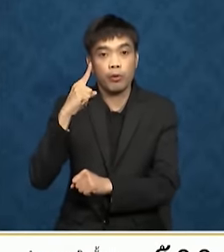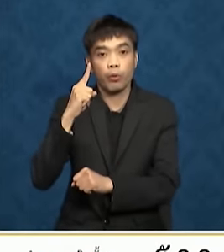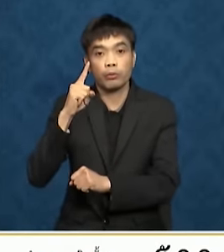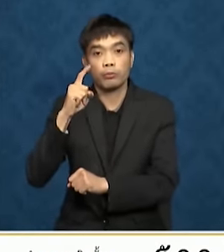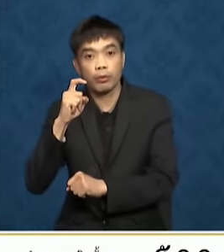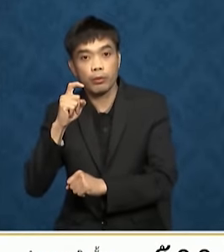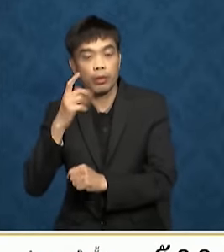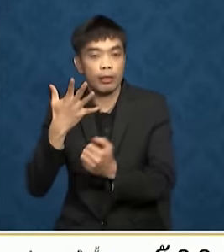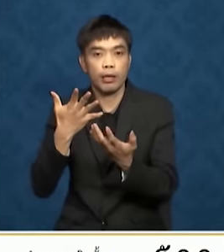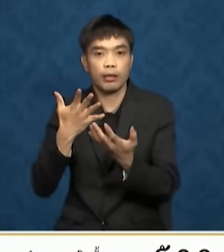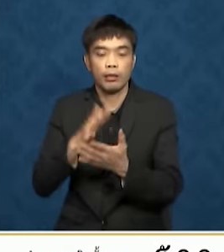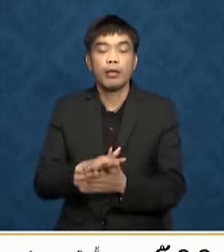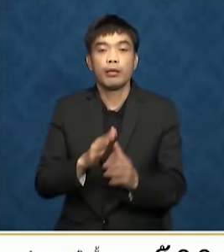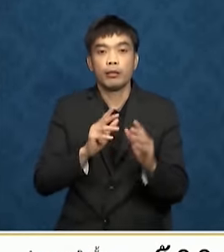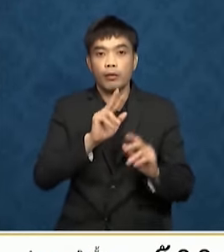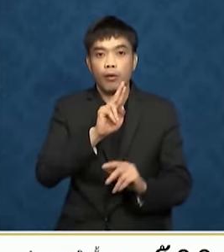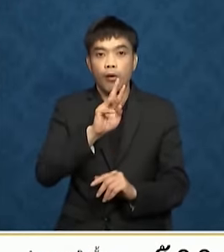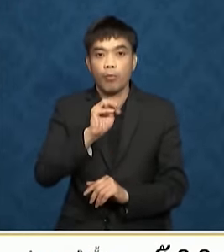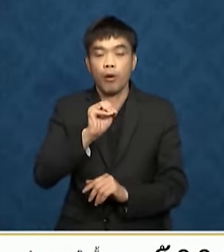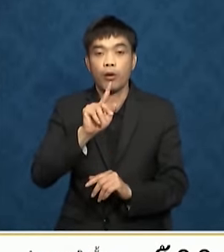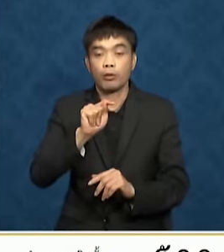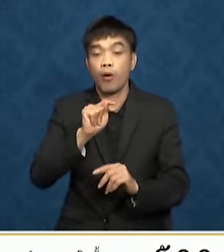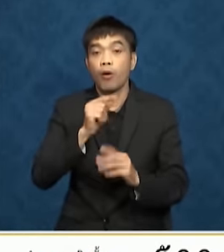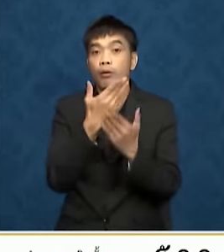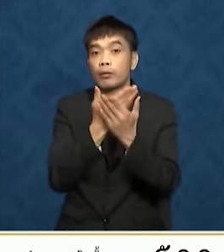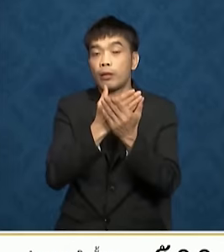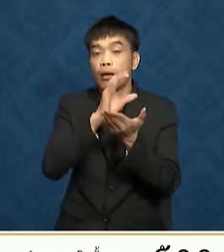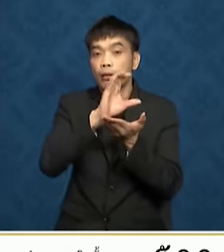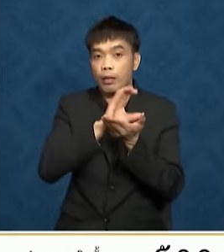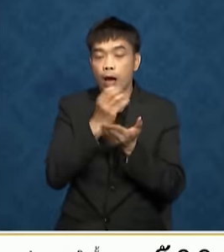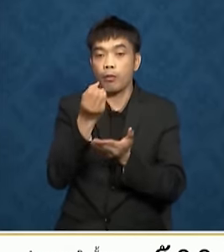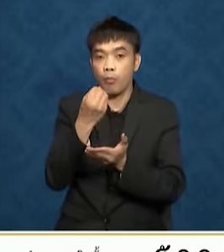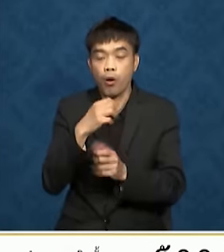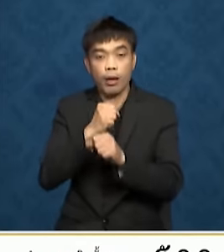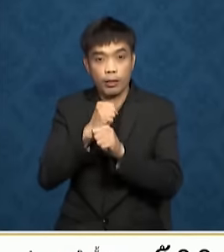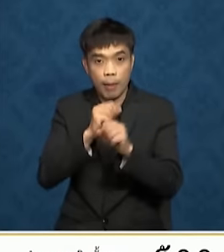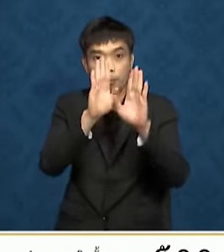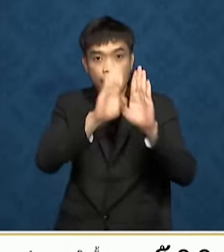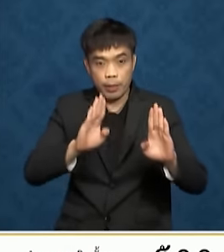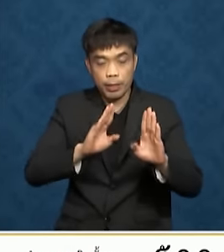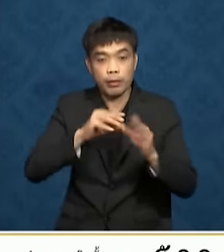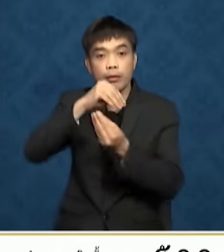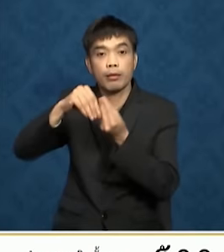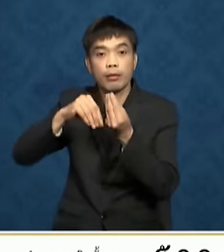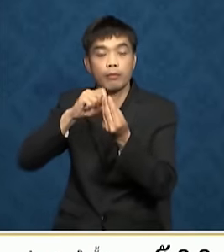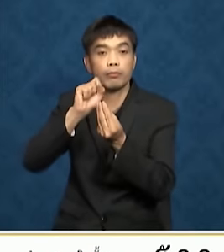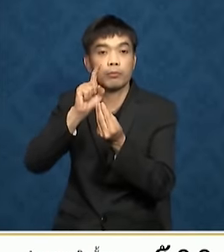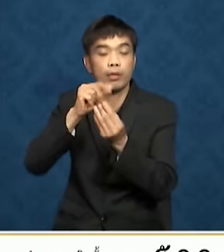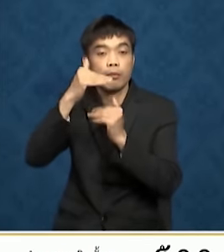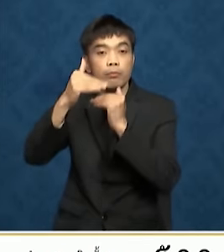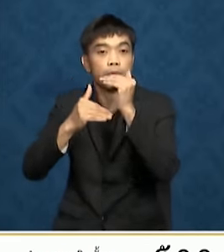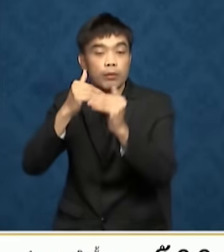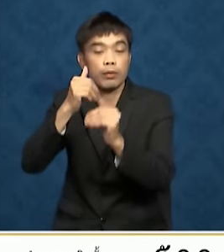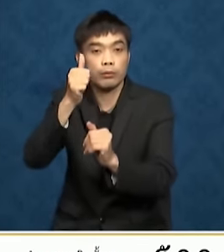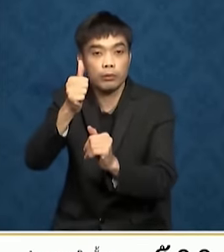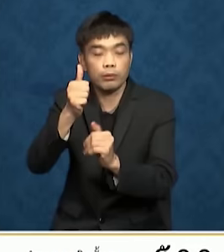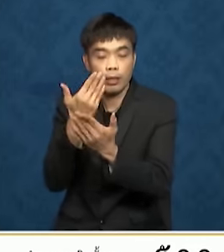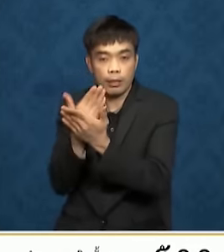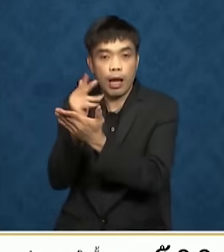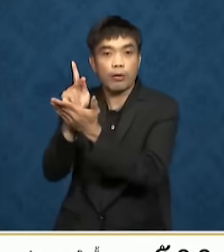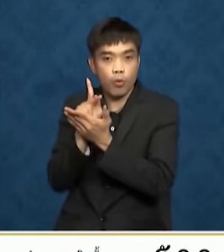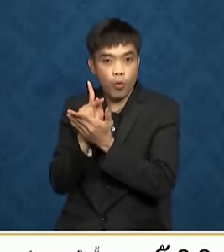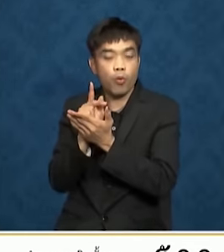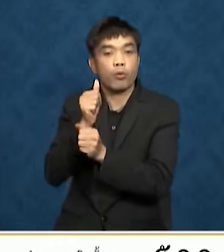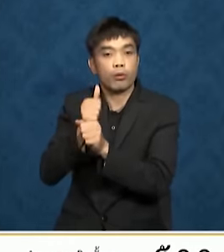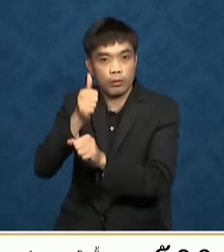คลังน่าจะเป็นท่านถ้าไม่ใช่ต้องขออภัยด้วยท่านบอกว่าก็ทำแบบนี้เศรษฐกิจมันก็จะได้โตกขึ้นเพราะฉะนั้นไม่ต้องกังวลกู้ได้กู้ได้เต็ม